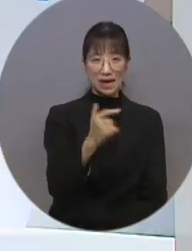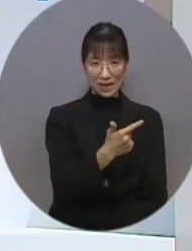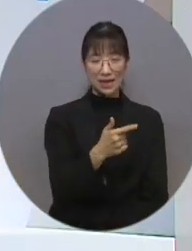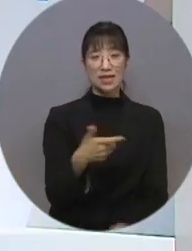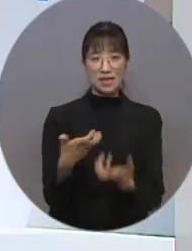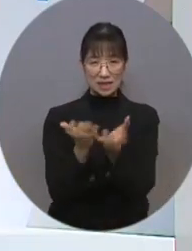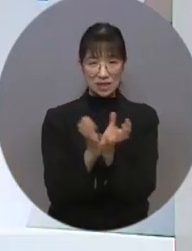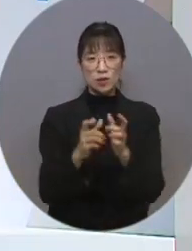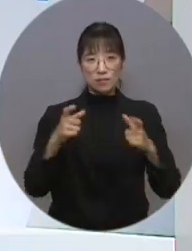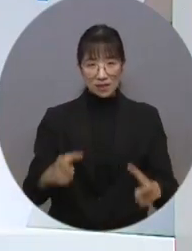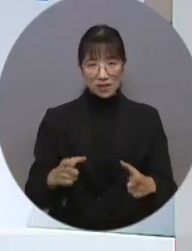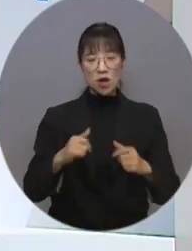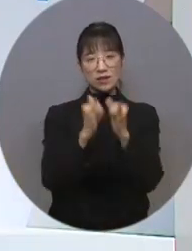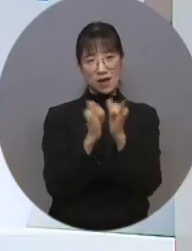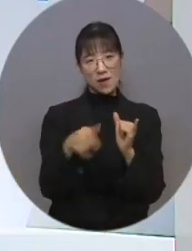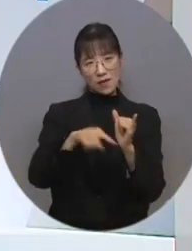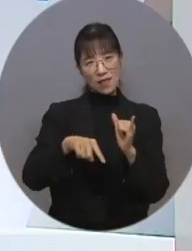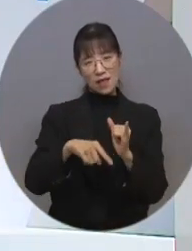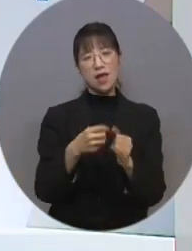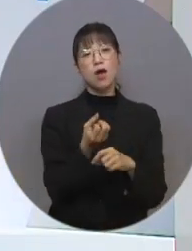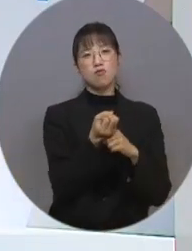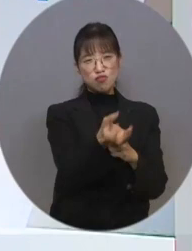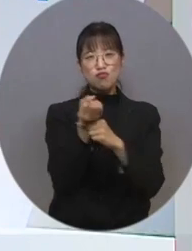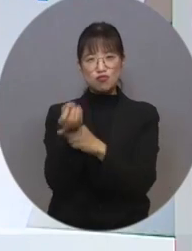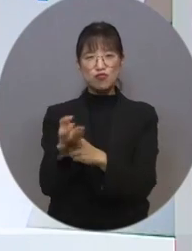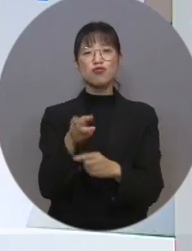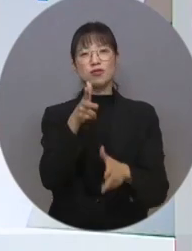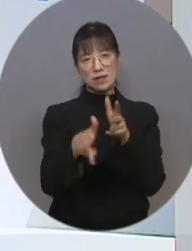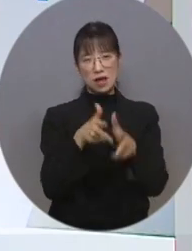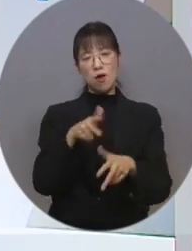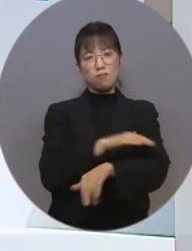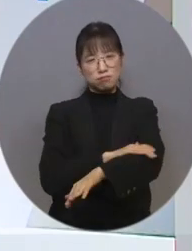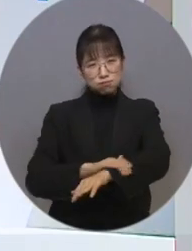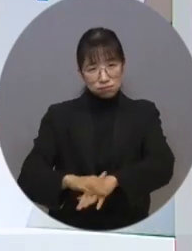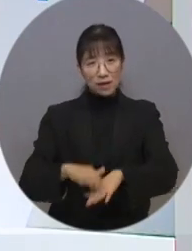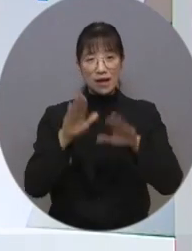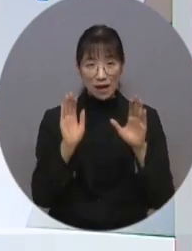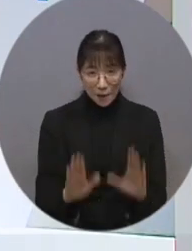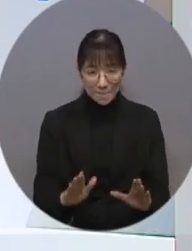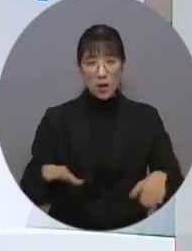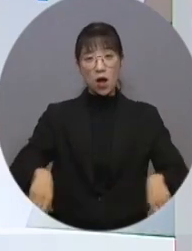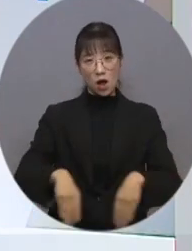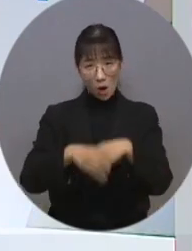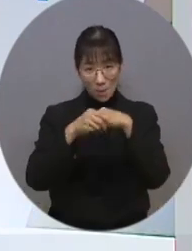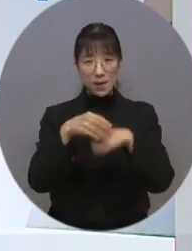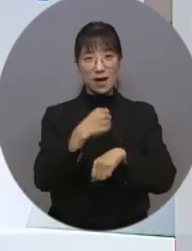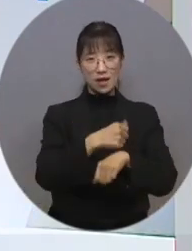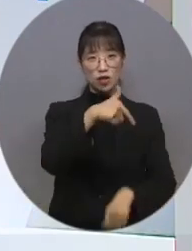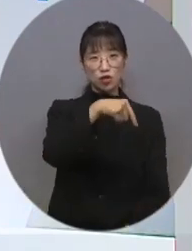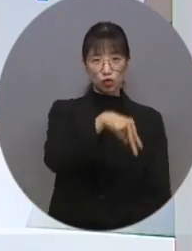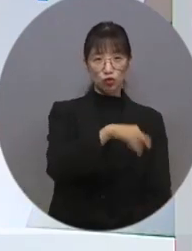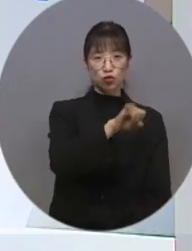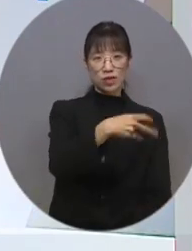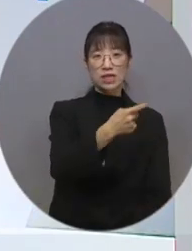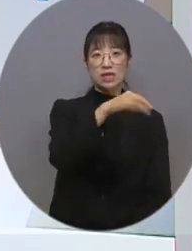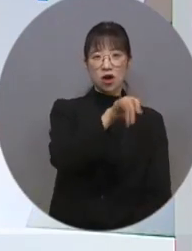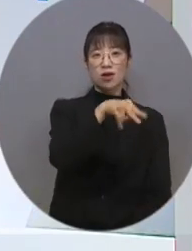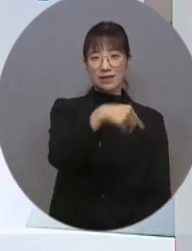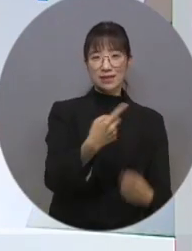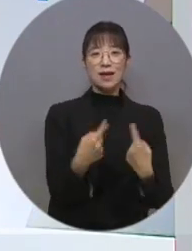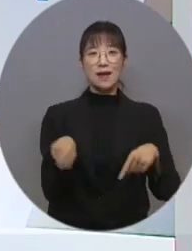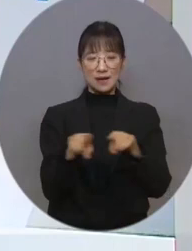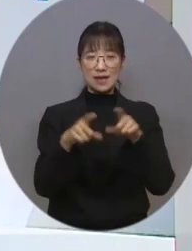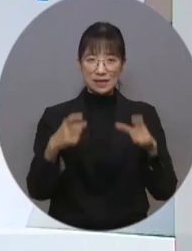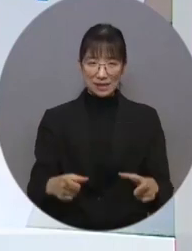내 물류 사업들을 혁신적으로 이끌어가는 기업인데 이번 근본 협약식을 통해서 굿위드어스와 함께 지역사회